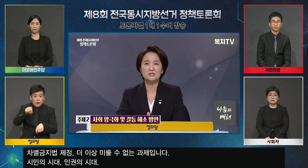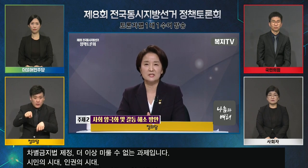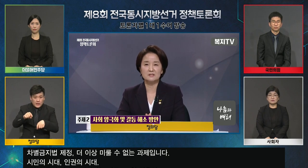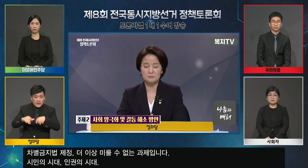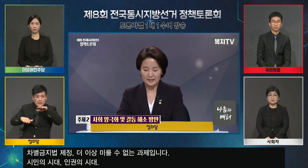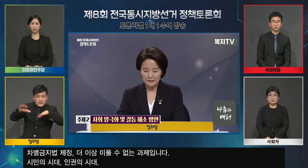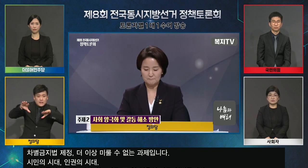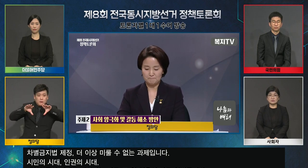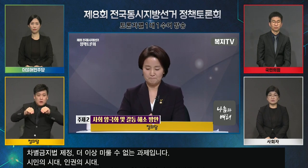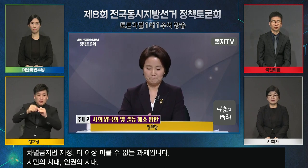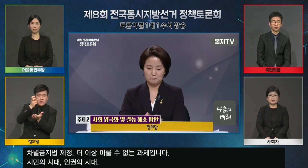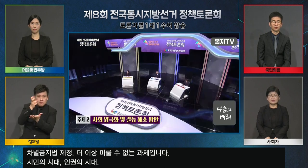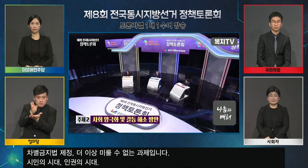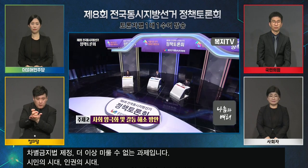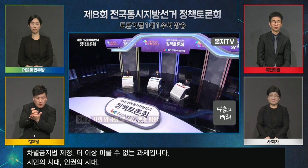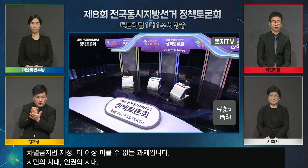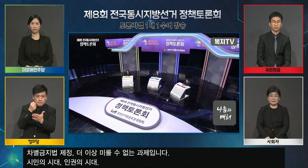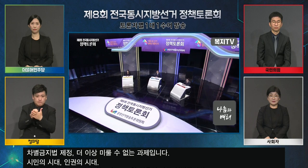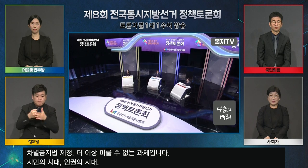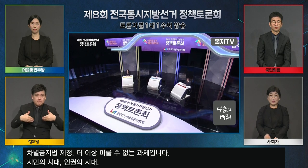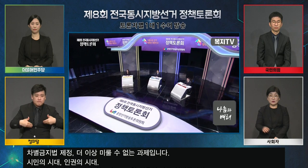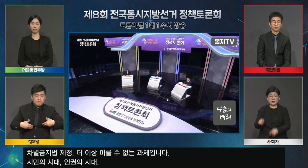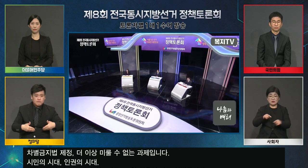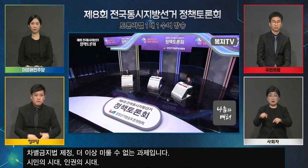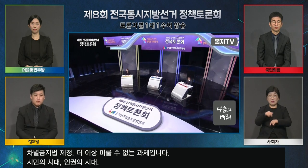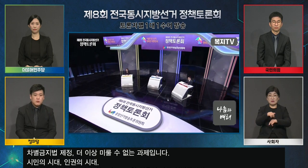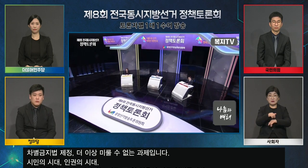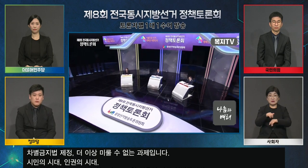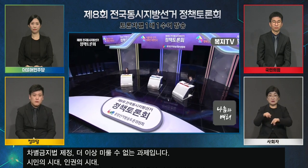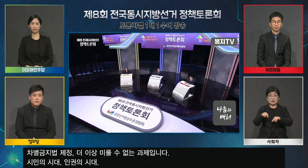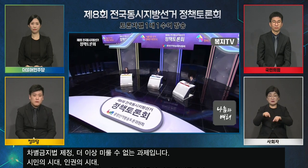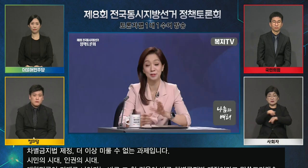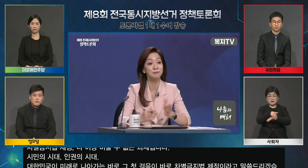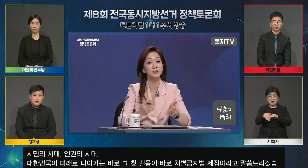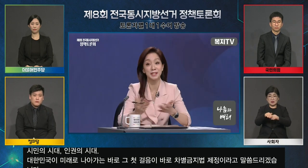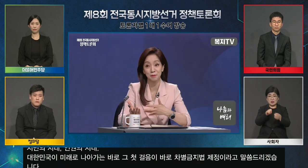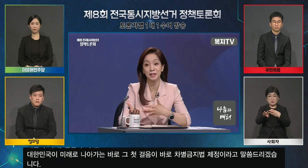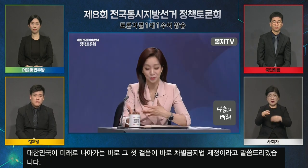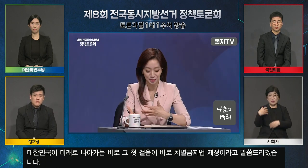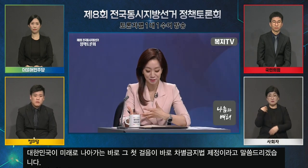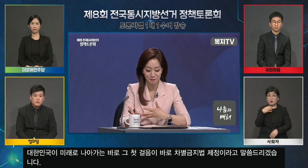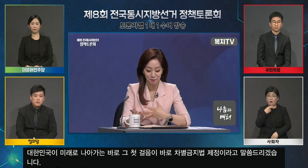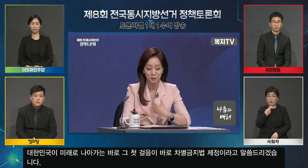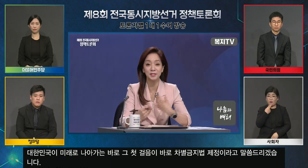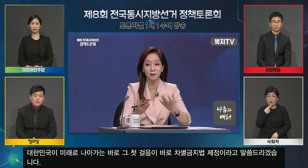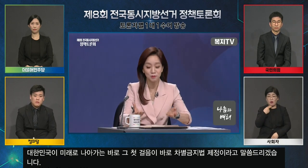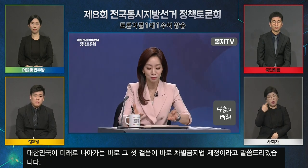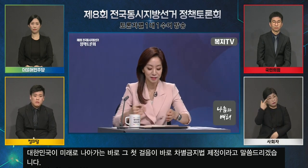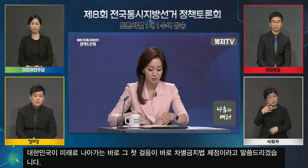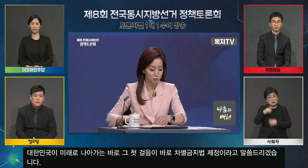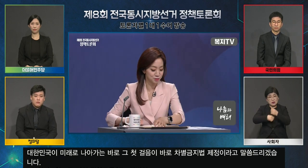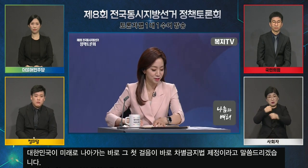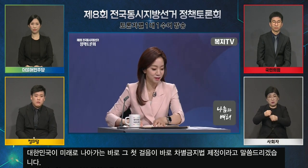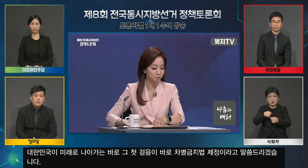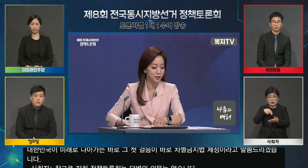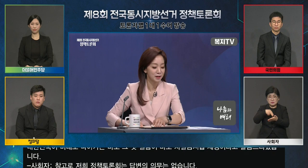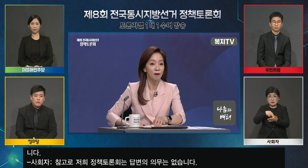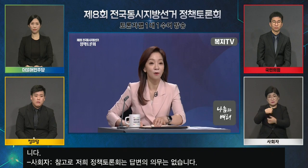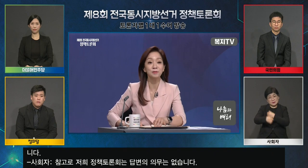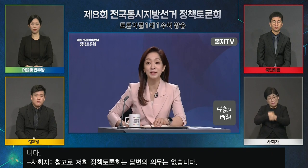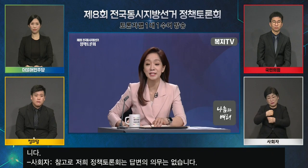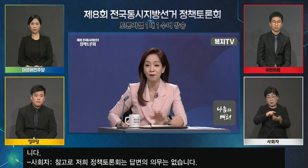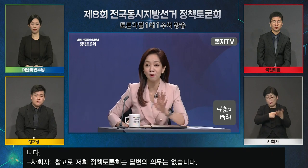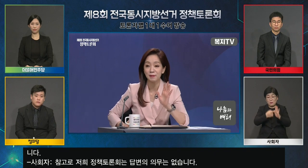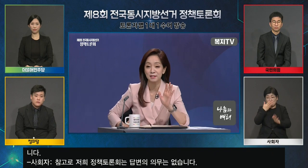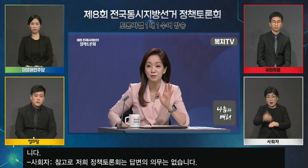말씀드리겠습니다. 네, 참고로 저희 정책토론회는 답변의 의무는 없습니다. 질문은 자유롭게 하셔도 되지만요. 의견 충분히 내주시면 되겠고요.